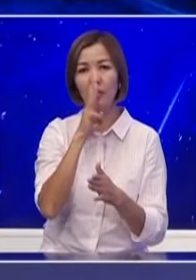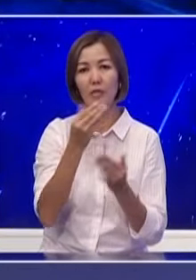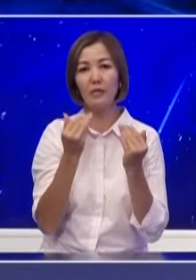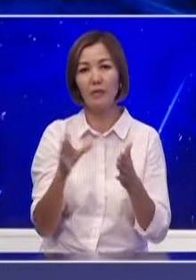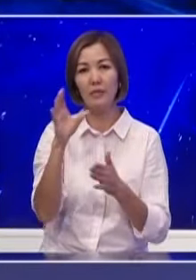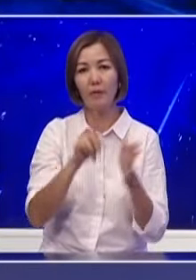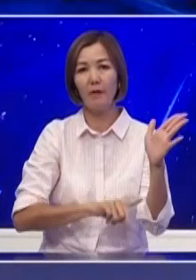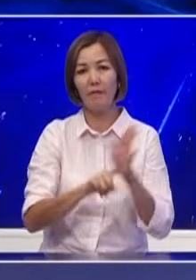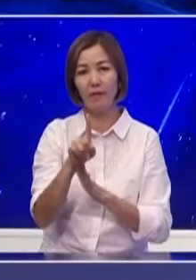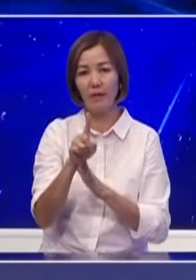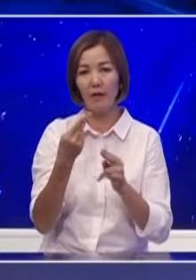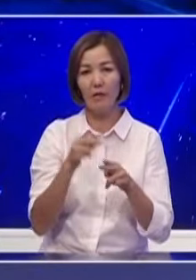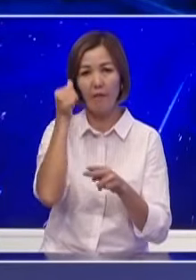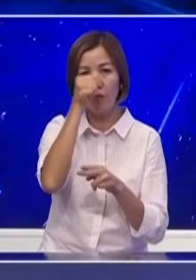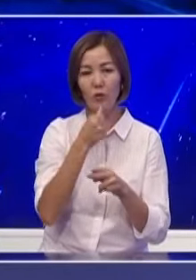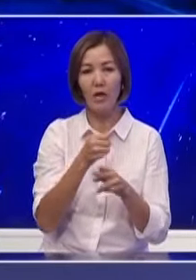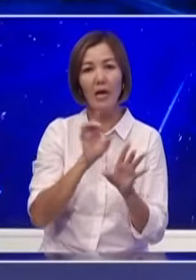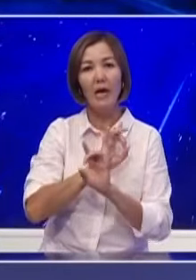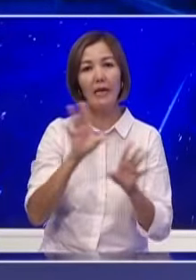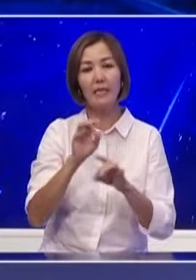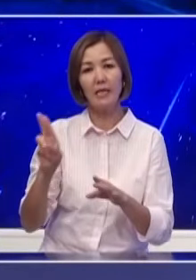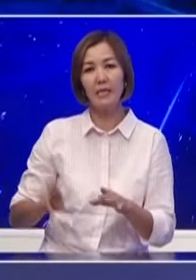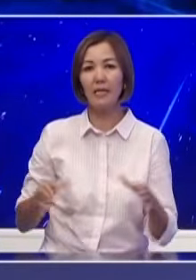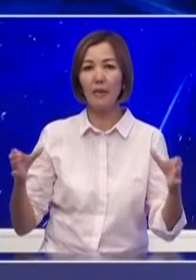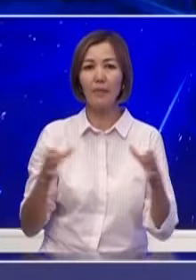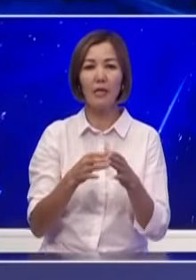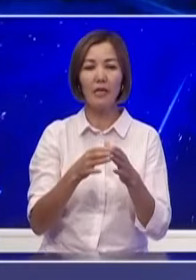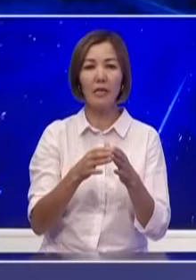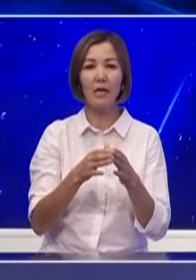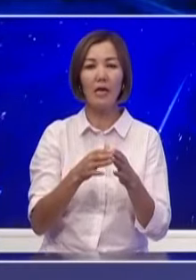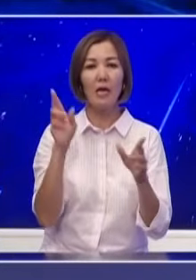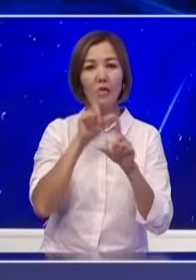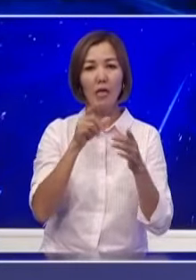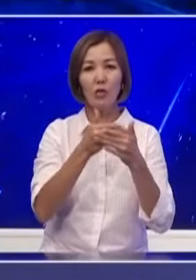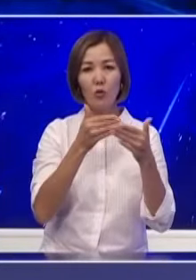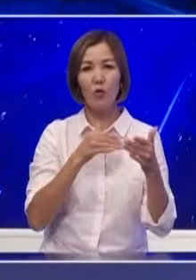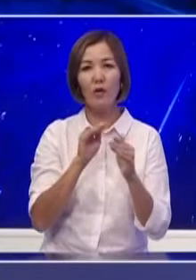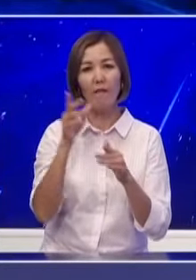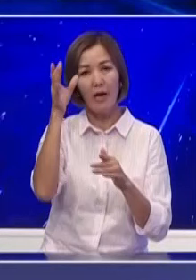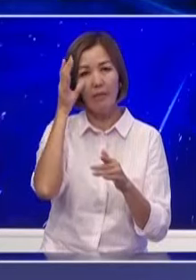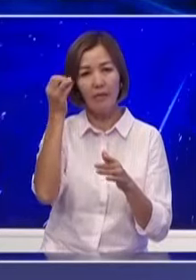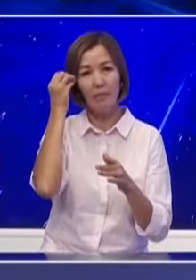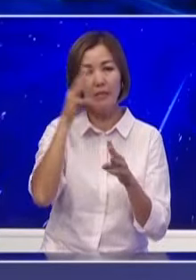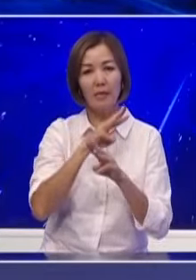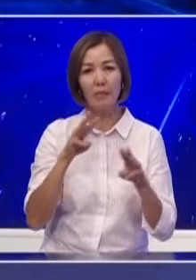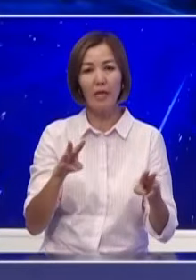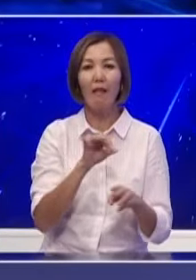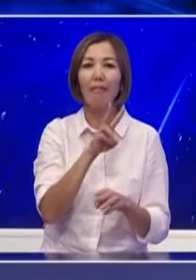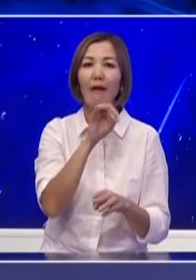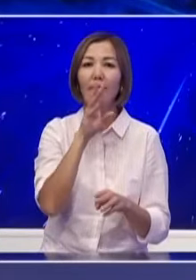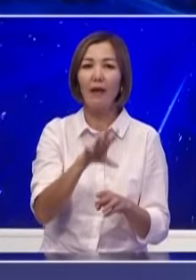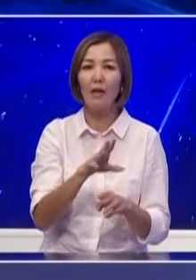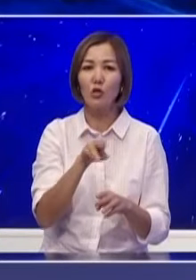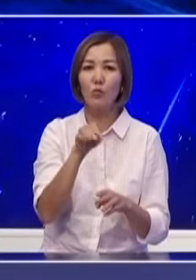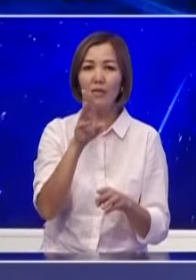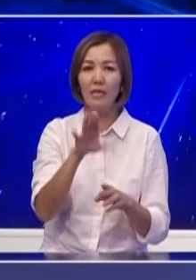в сентябре текущего года. Об этом рассказала директор департамента дошкольного образования Министерства просвещения Наталья